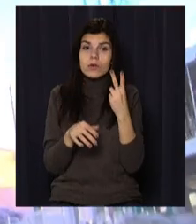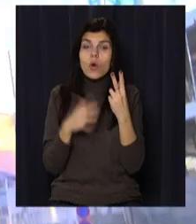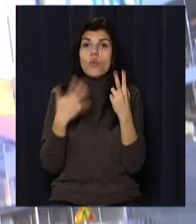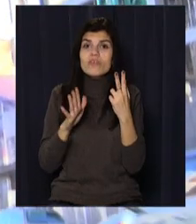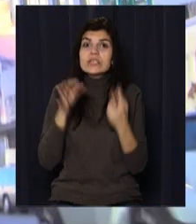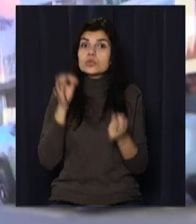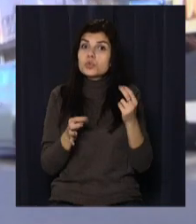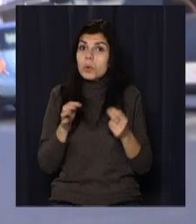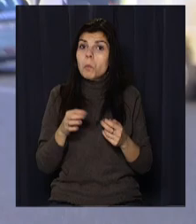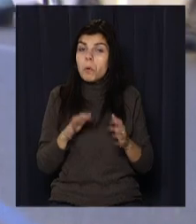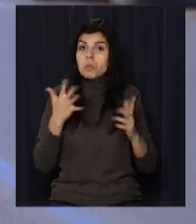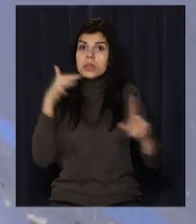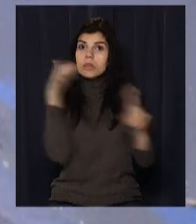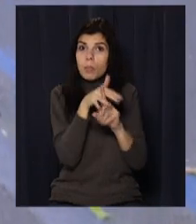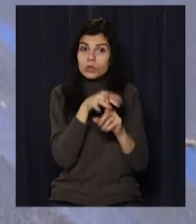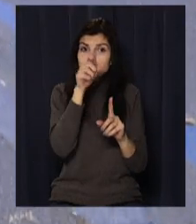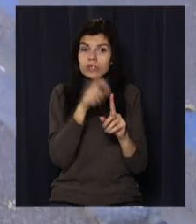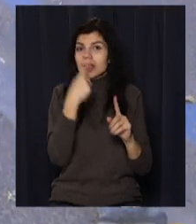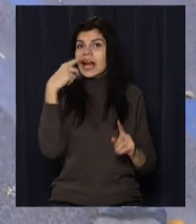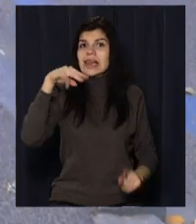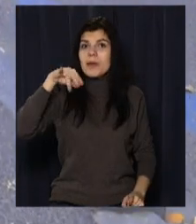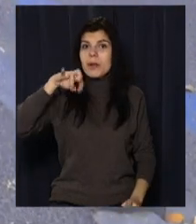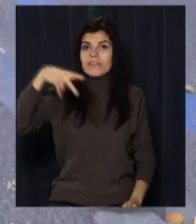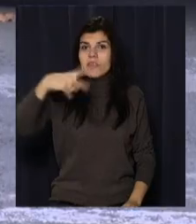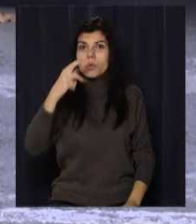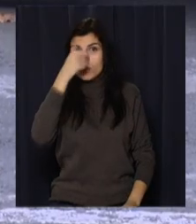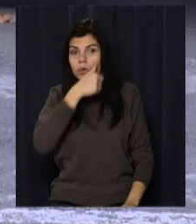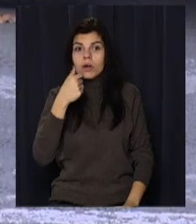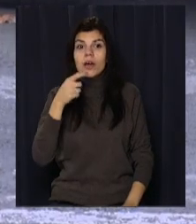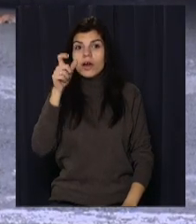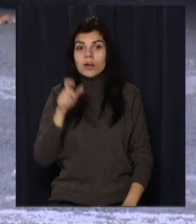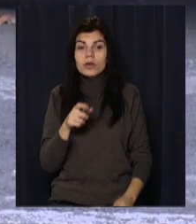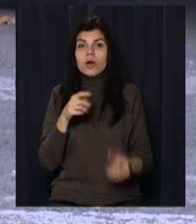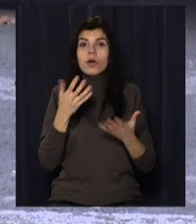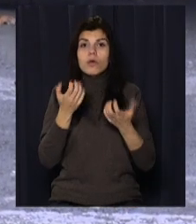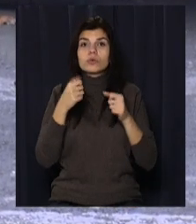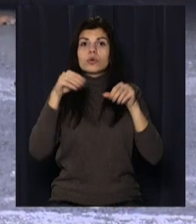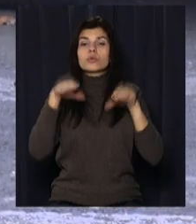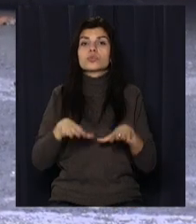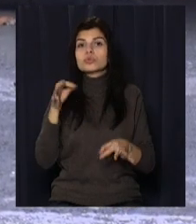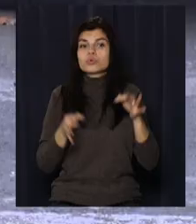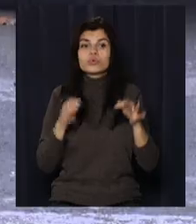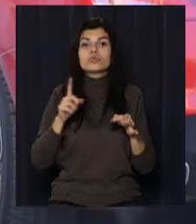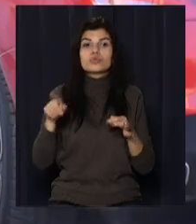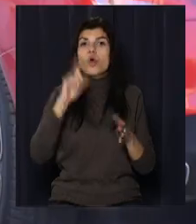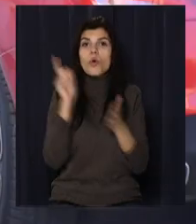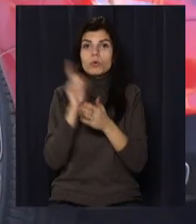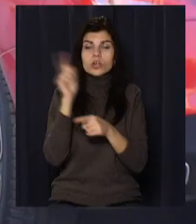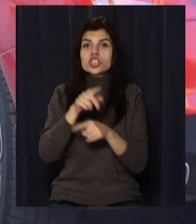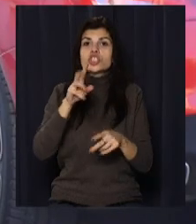Один з нападів на паркувальника в липні 2021-го інспекція отримала рішення суду. Порушника зобов'язали сплатити